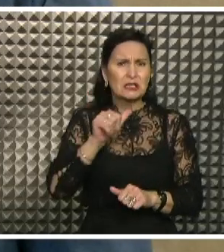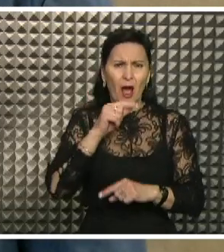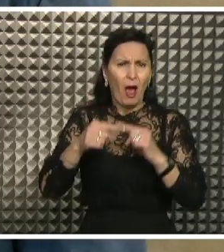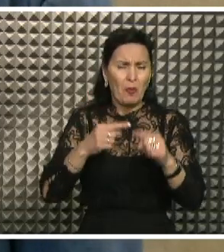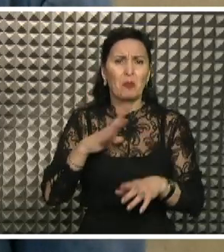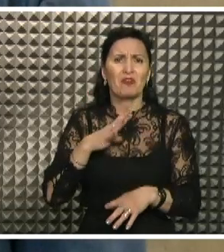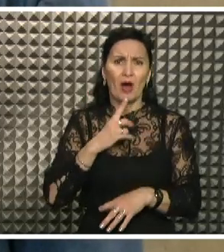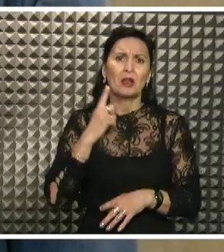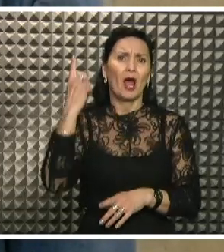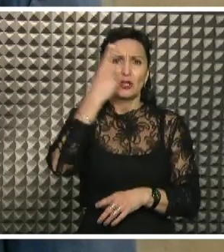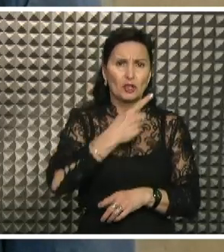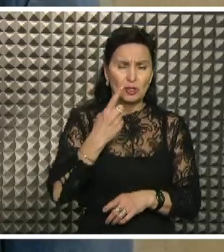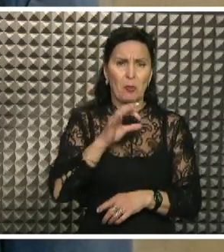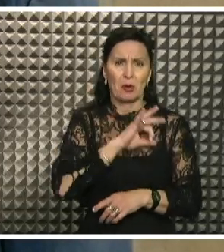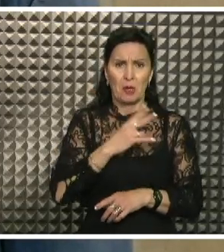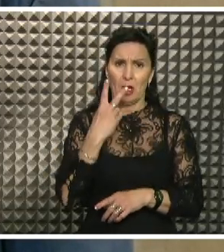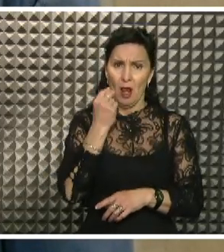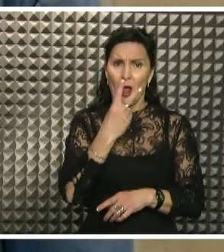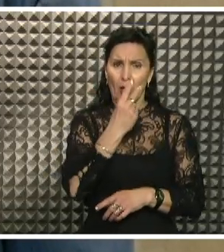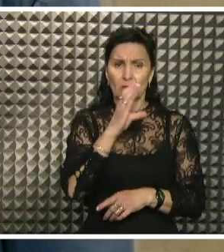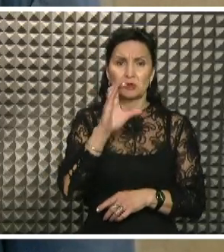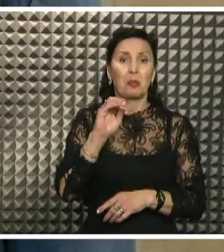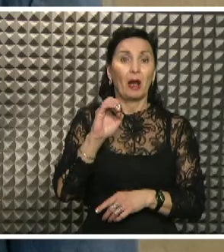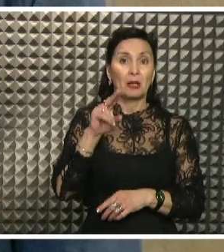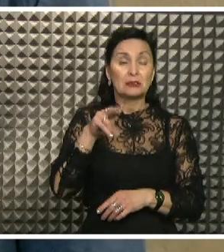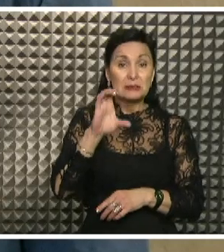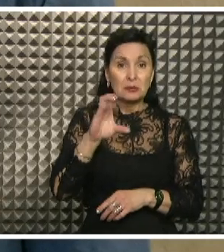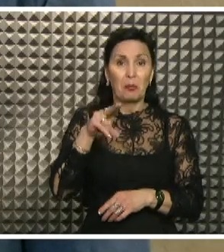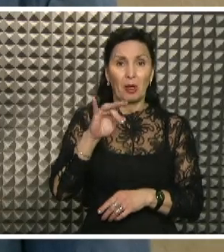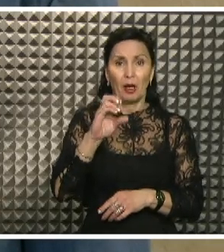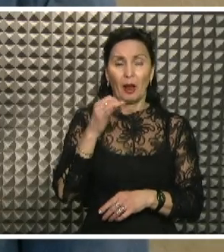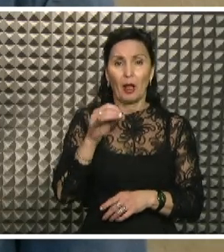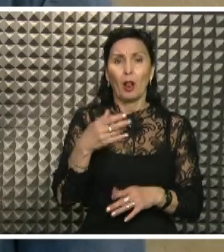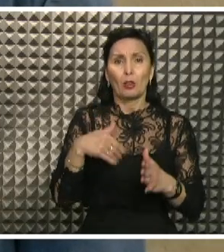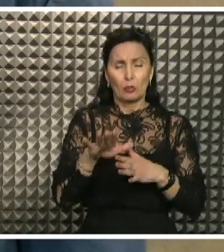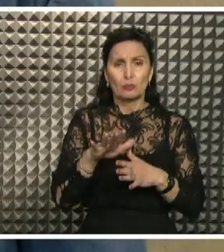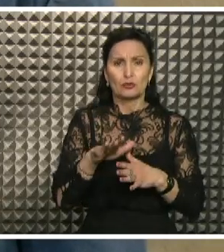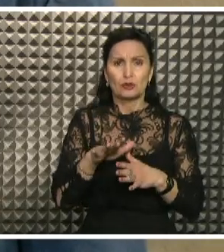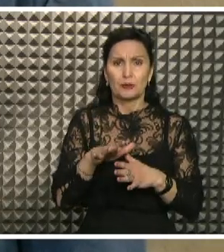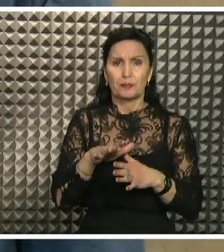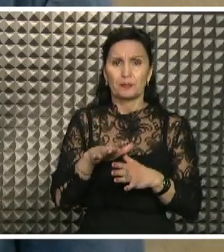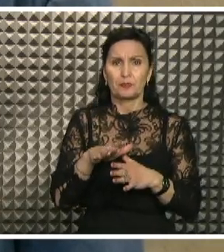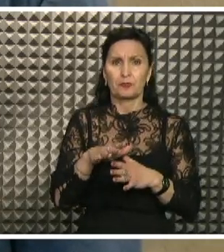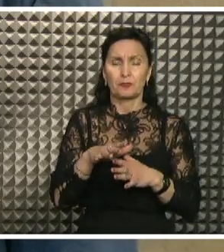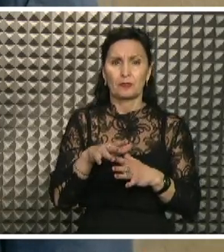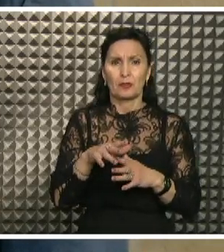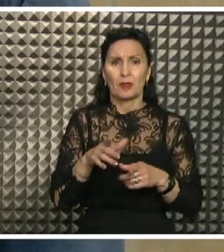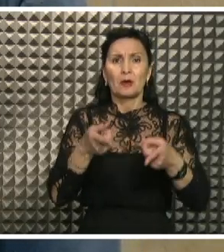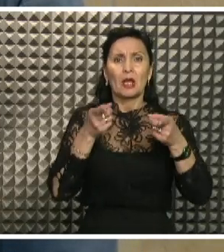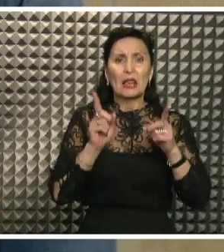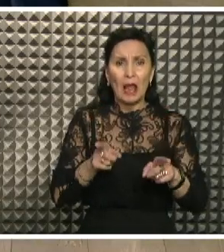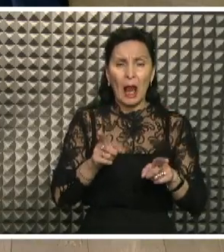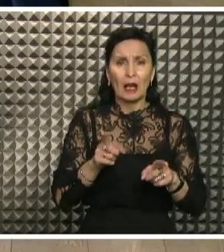которые круглогодично применяют. Вот. Ну, лучше, конечно, не аналоговыми, а все-таки оригинальными